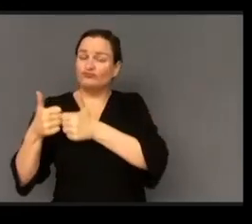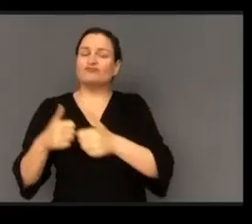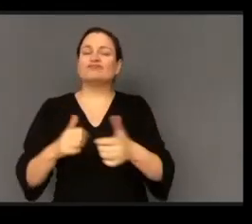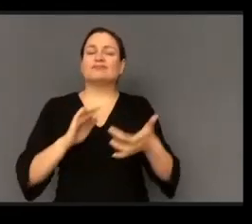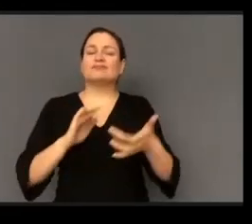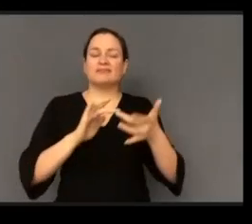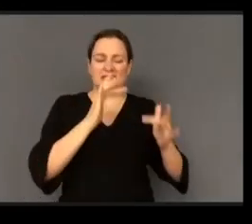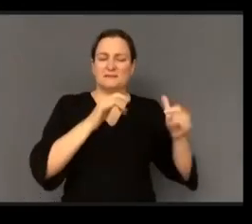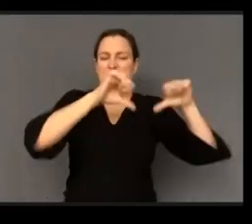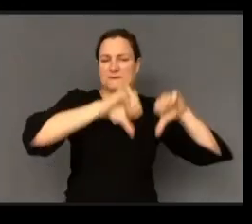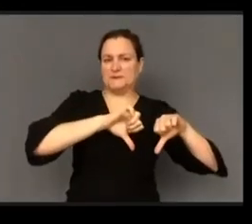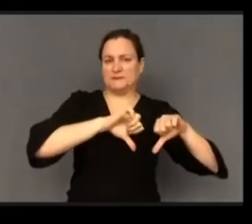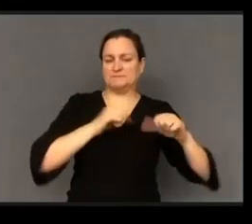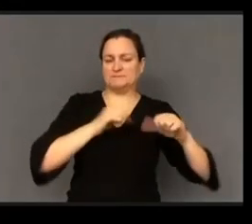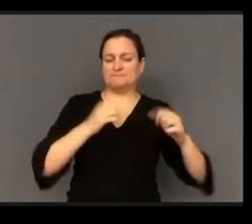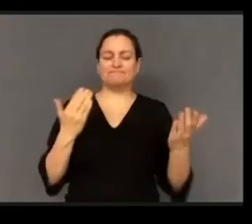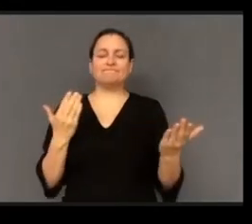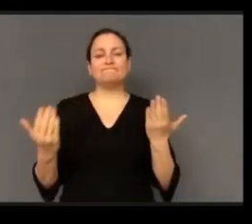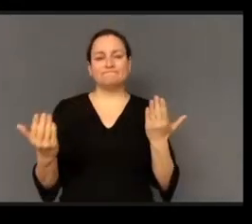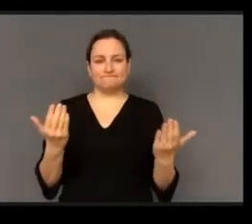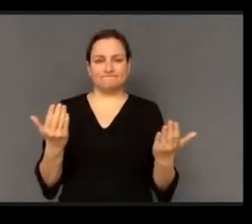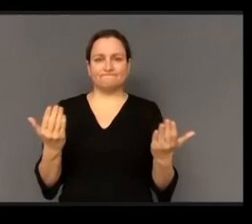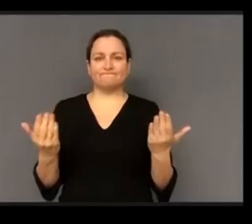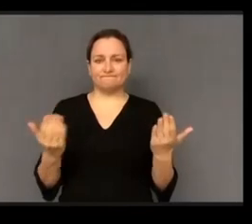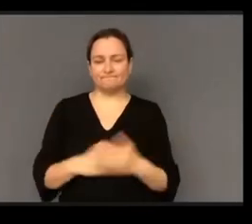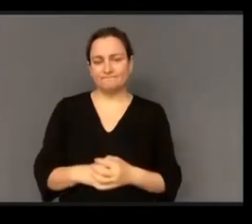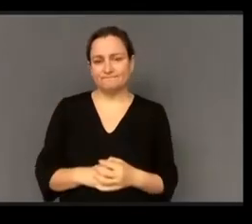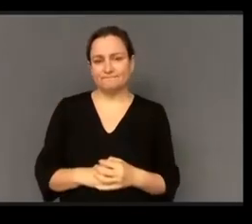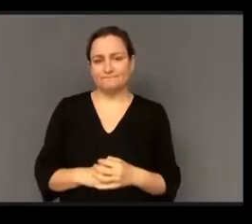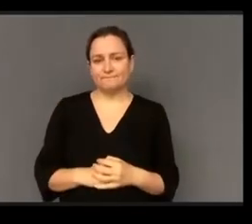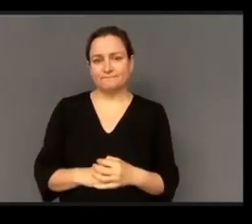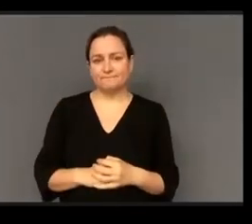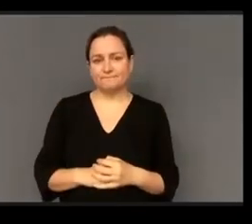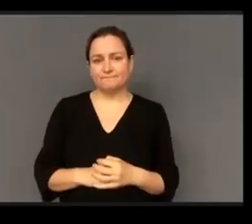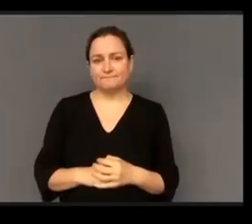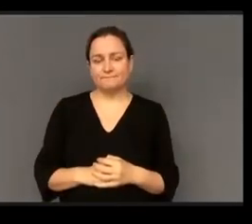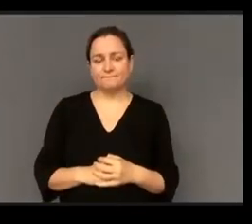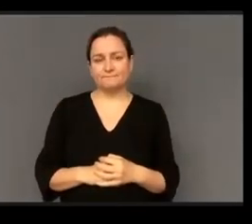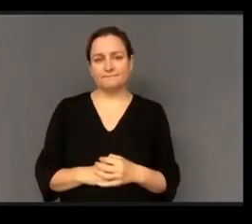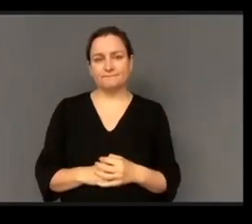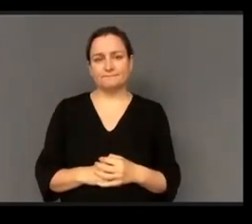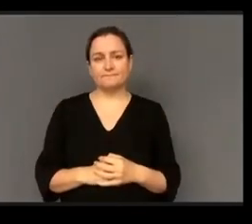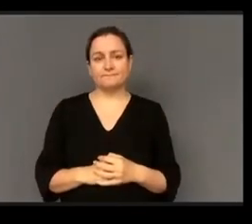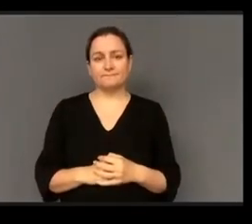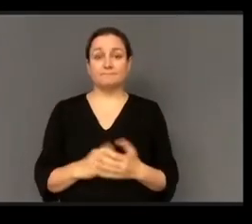些负面的影响。我坚信我们